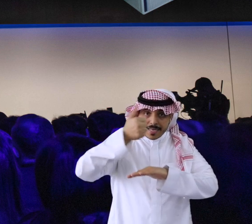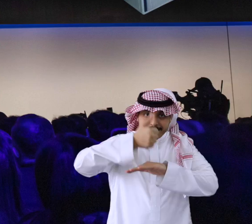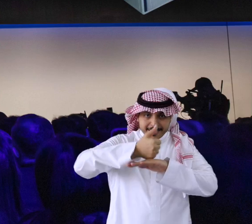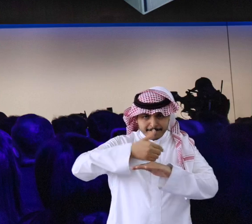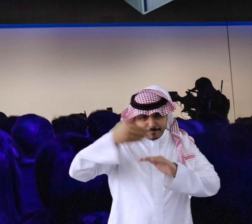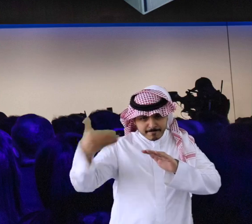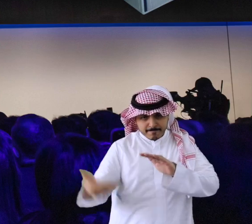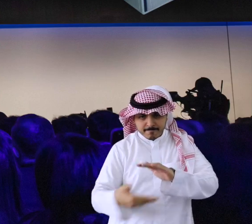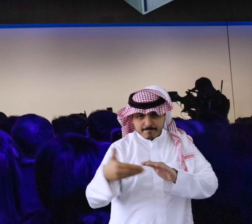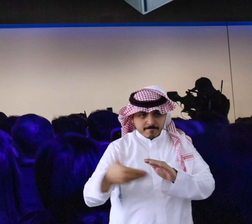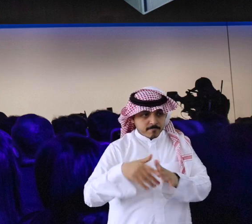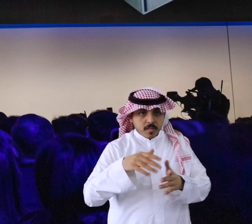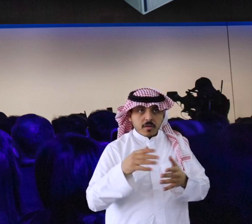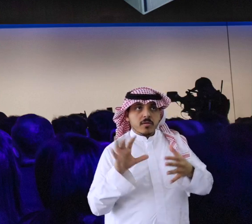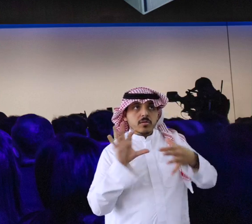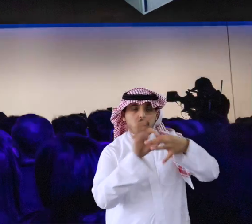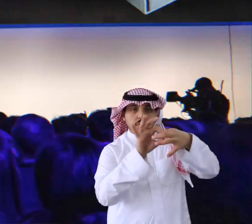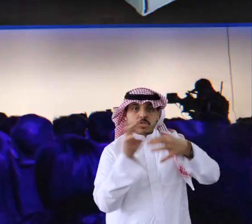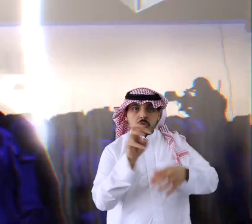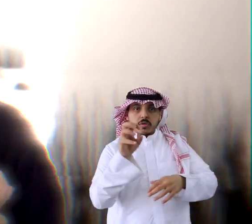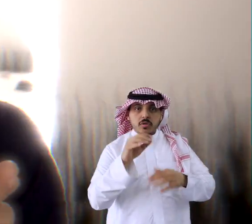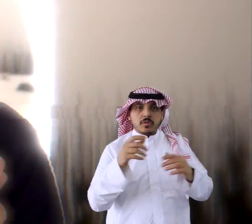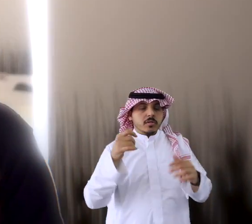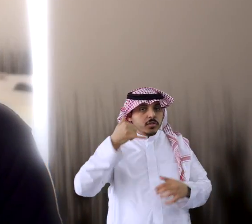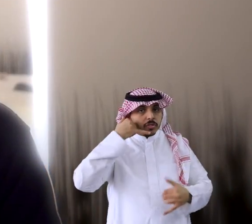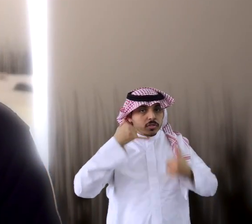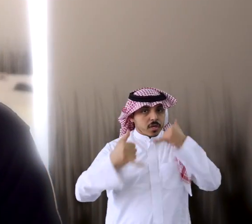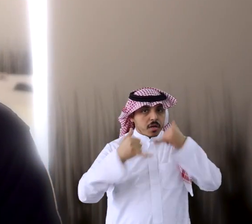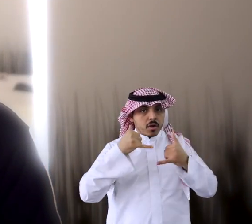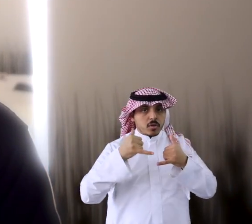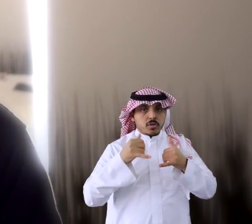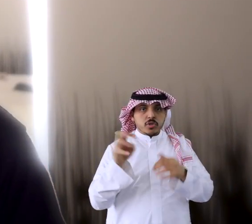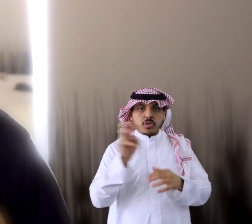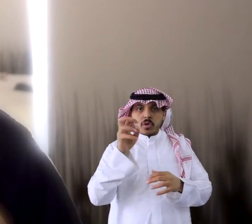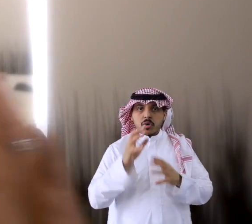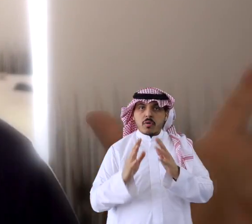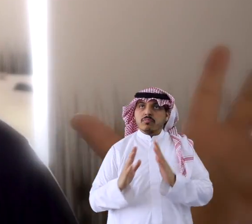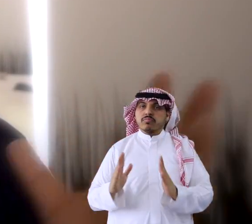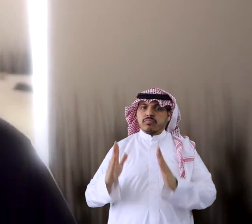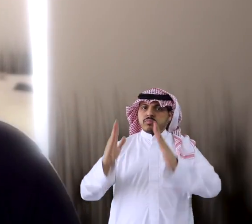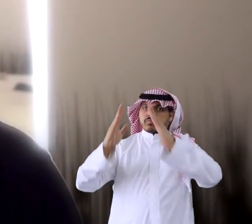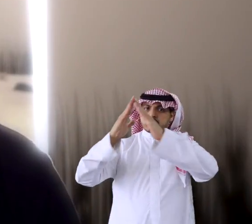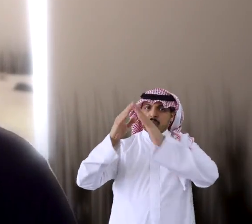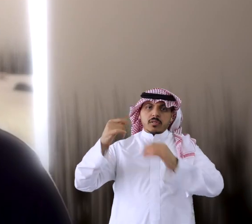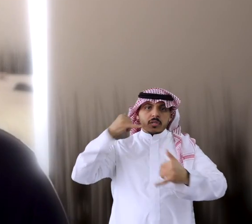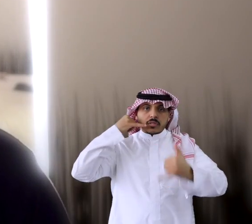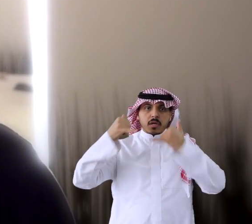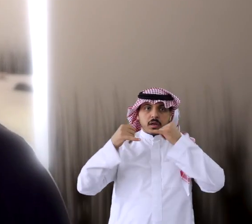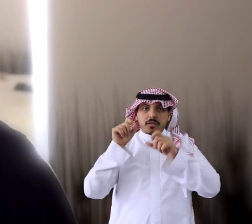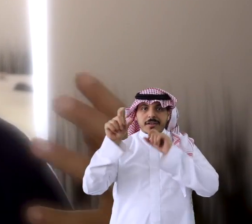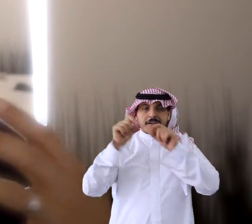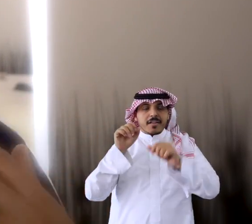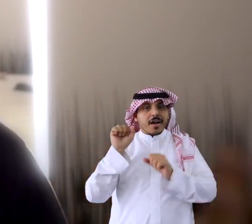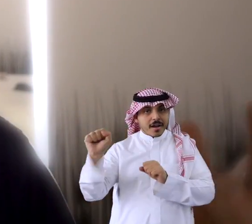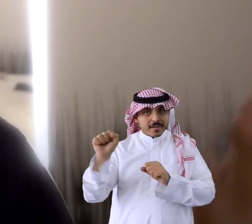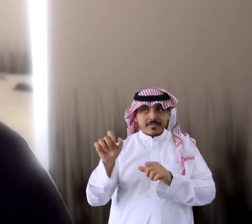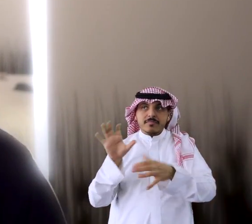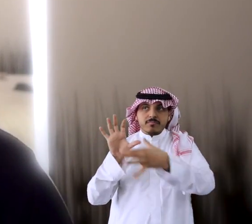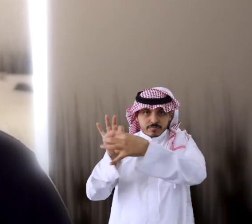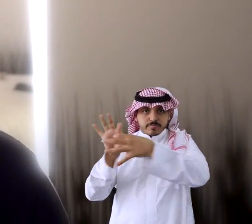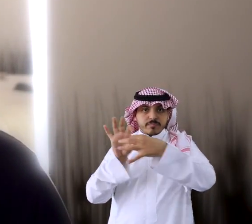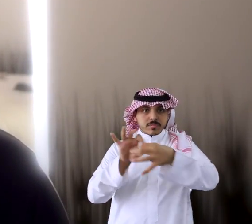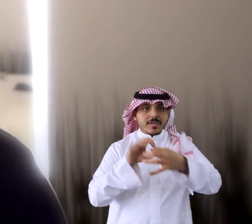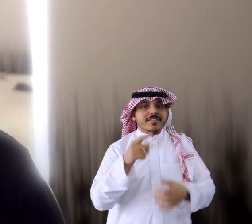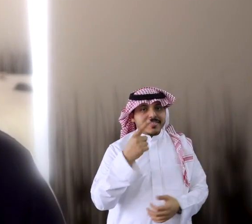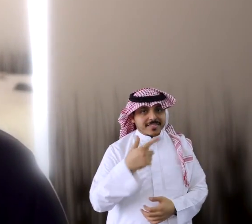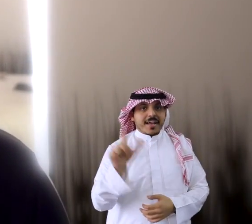التحتية عندنا مع مشغلين الاتصالات مع نفس الشركات اللي قاعدة تسوي الأبراج, كلهم نشوف منهم 5G. فنتمنى انه هذا